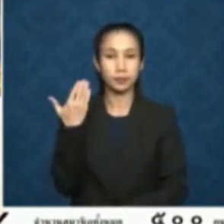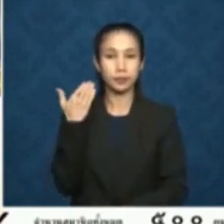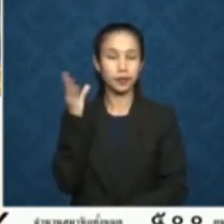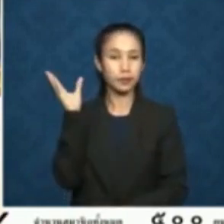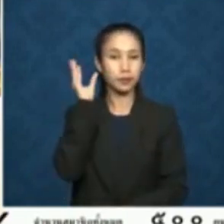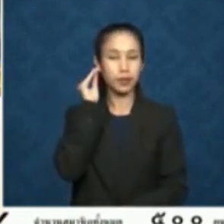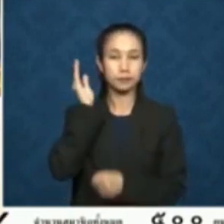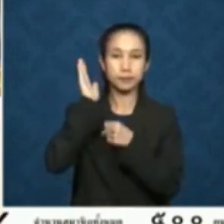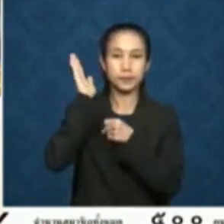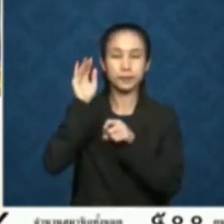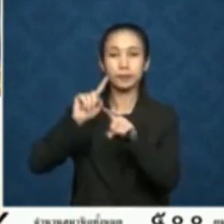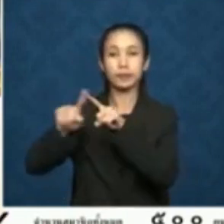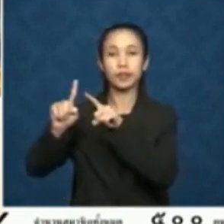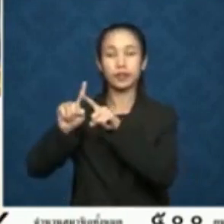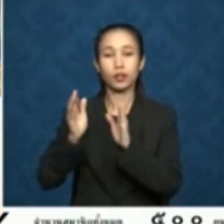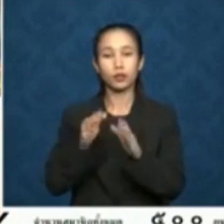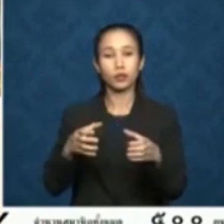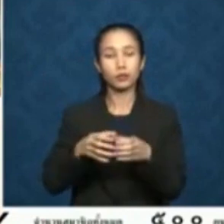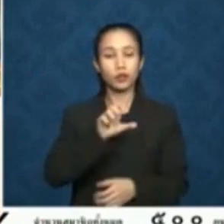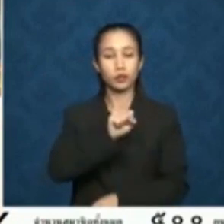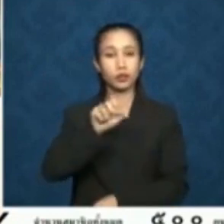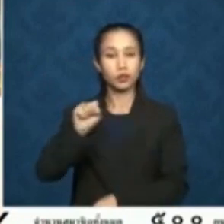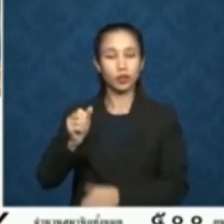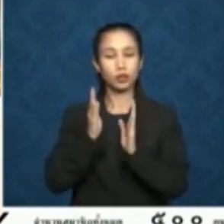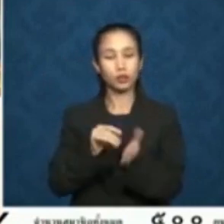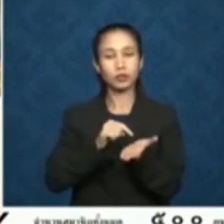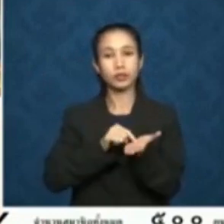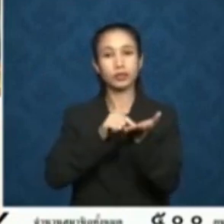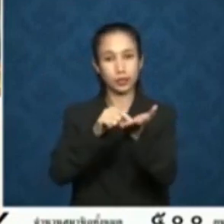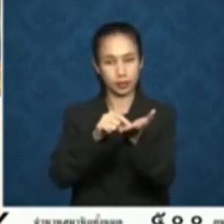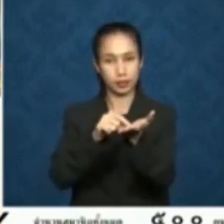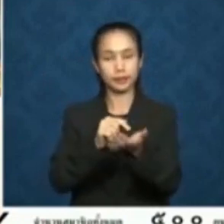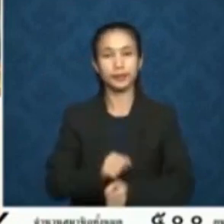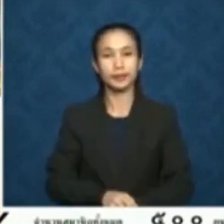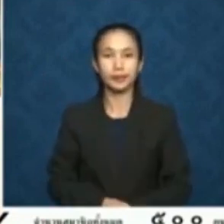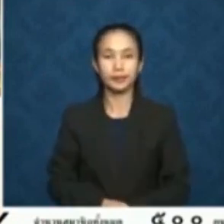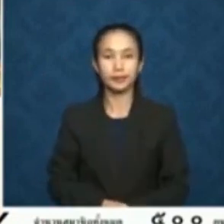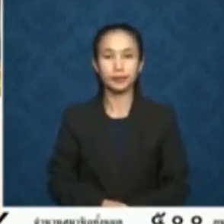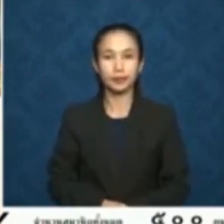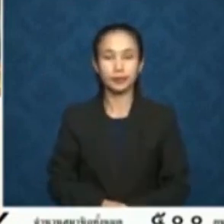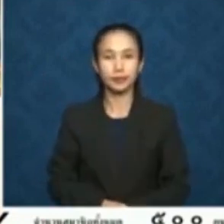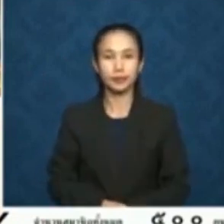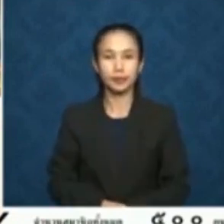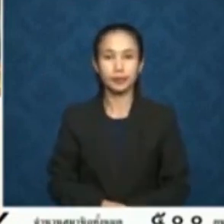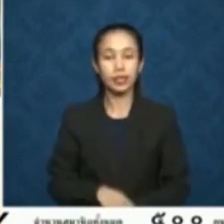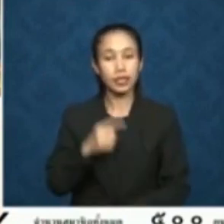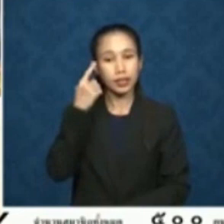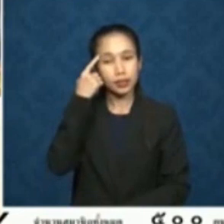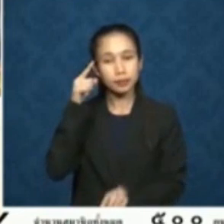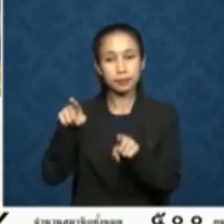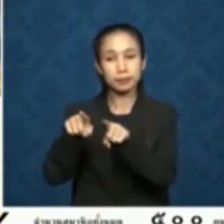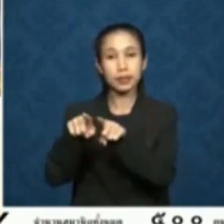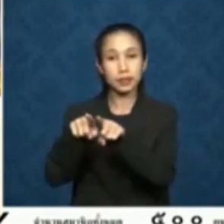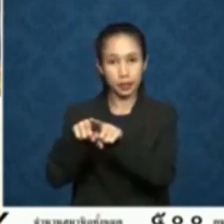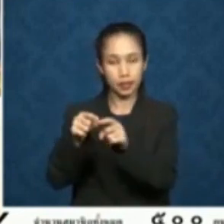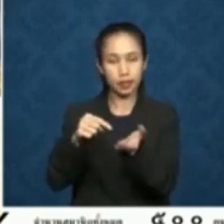นะครับการอภิปรายของผู้นำเสนอก็ดีของสมาชิกสภาผู้แทนราษฎรที่นำเสนอก็ดีนะครับก็คงเห็นตรงกันนะ